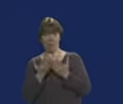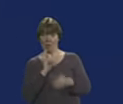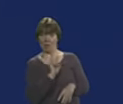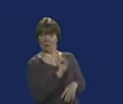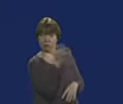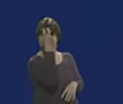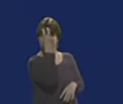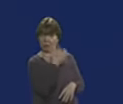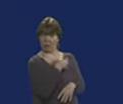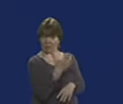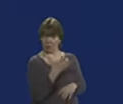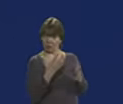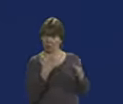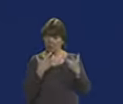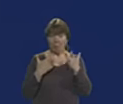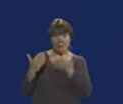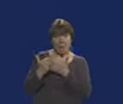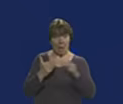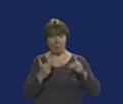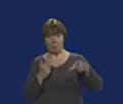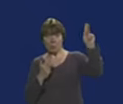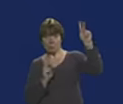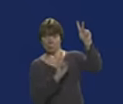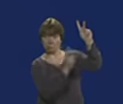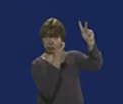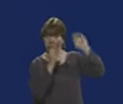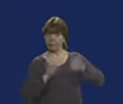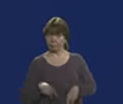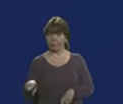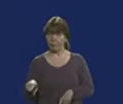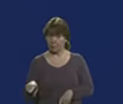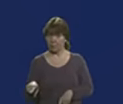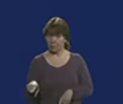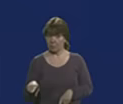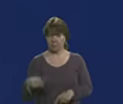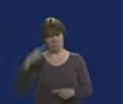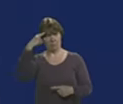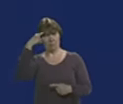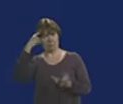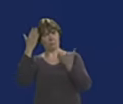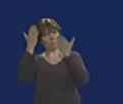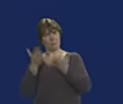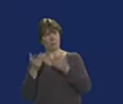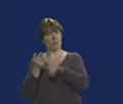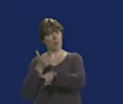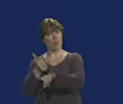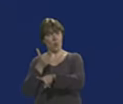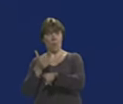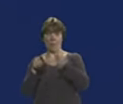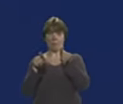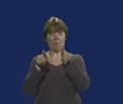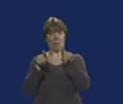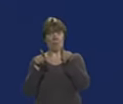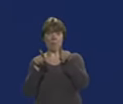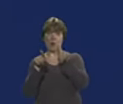poches à tous ceux qui ont plus que vous quand vous les rencontrez dans la rue. Et quand on pense qu'il se veut être membre d'une